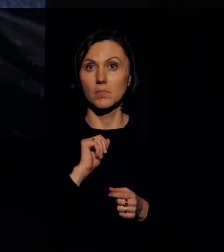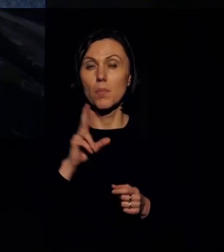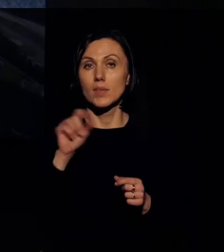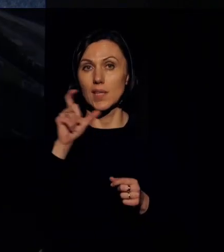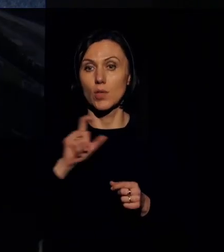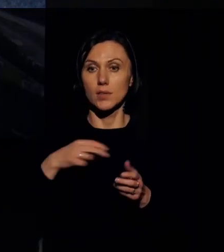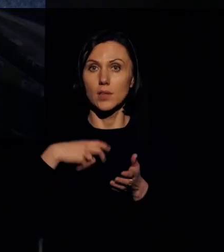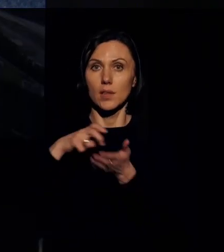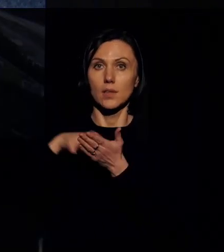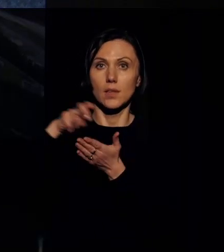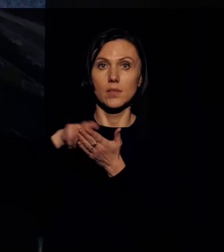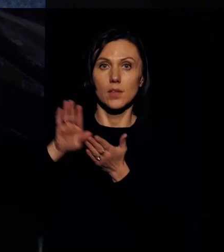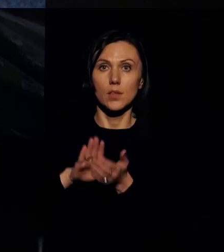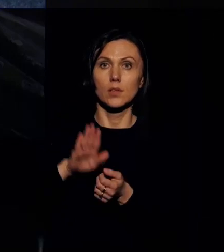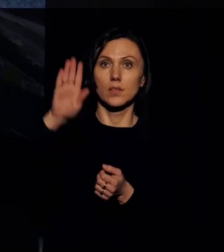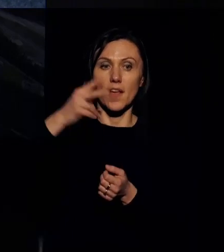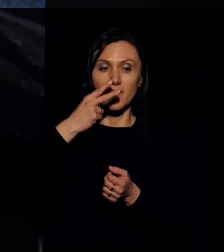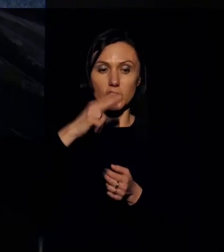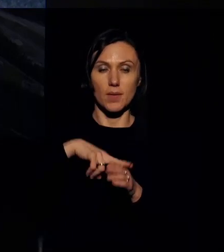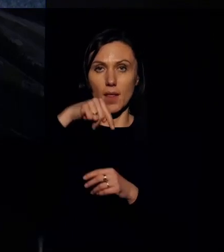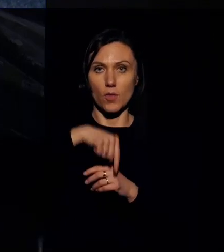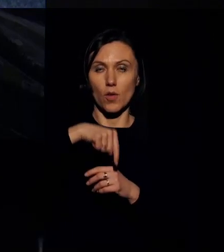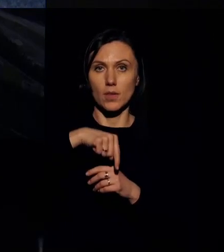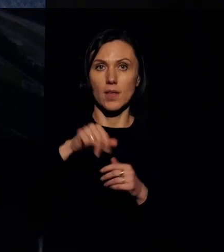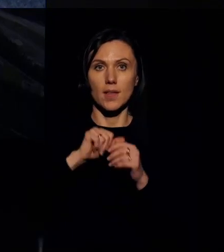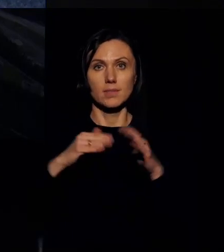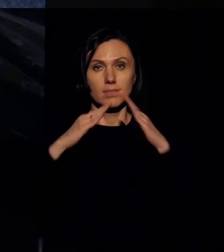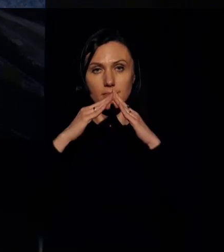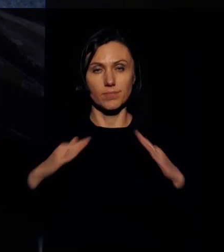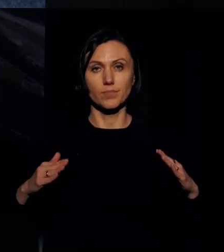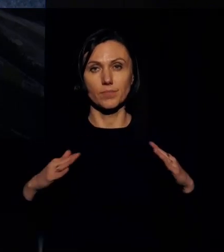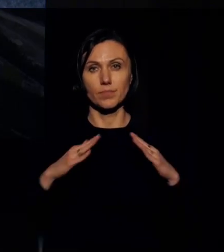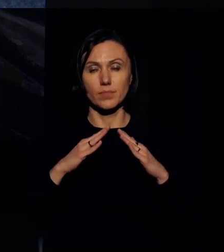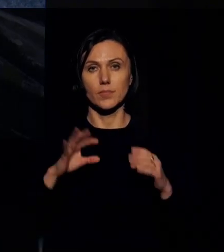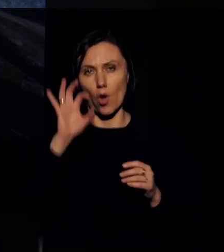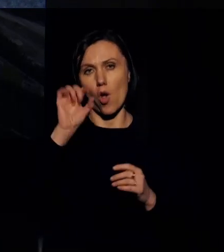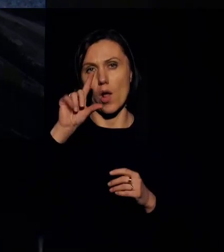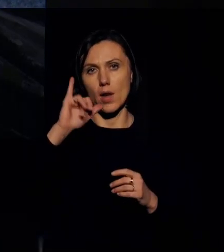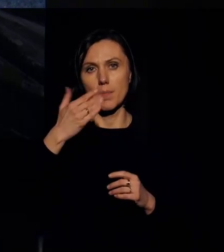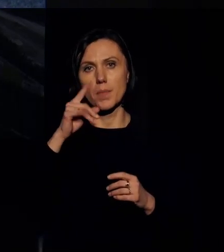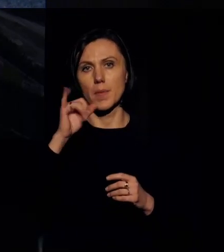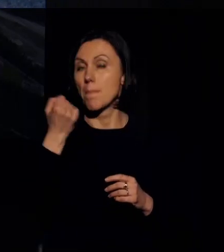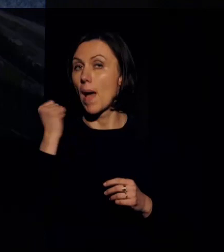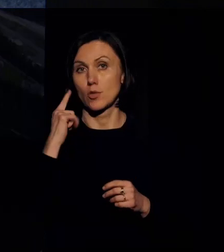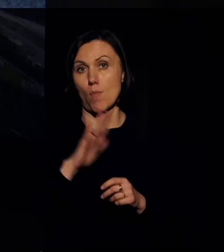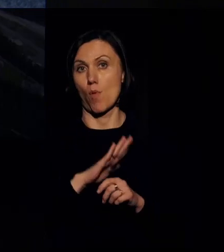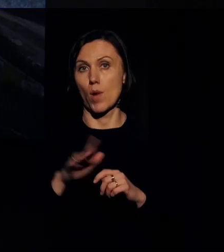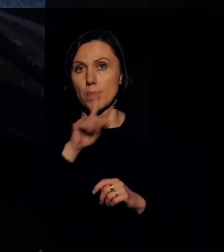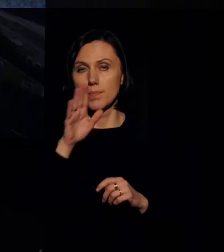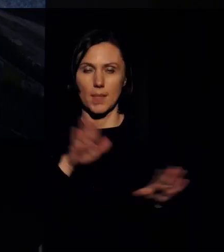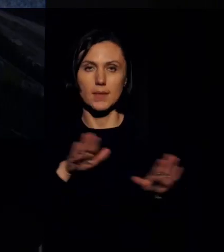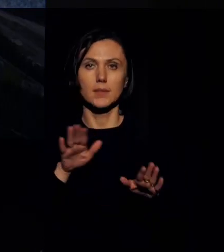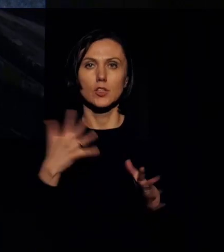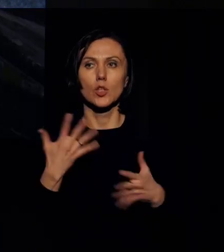się nią do góry, widzimy u naszych stóp kemping, taki kemping Olimpia, bardzo popularne miejsce, na którym zatrzymują